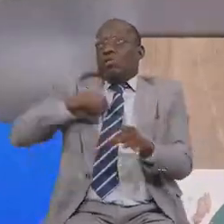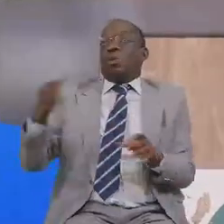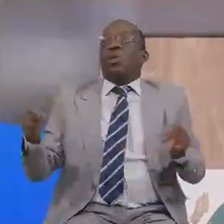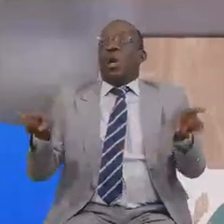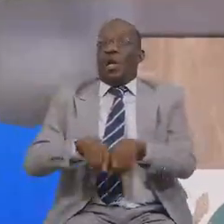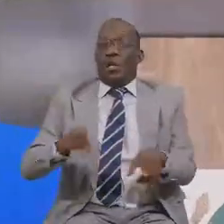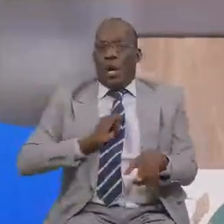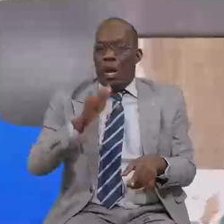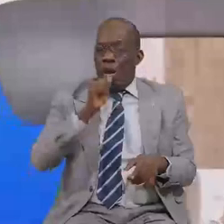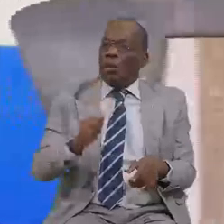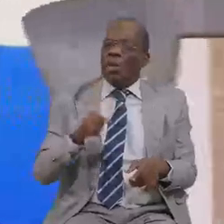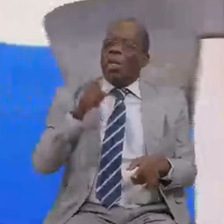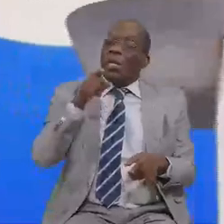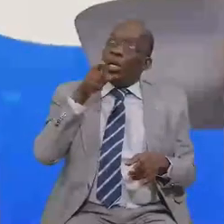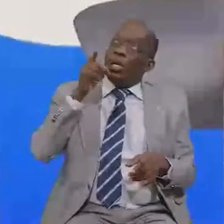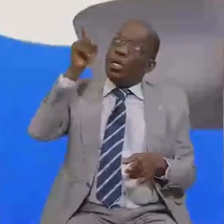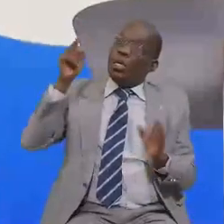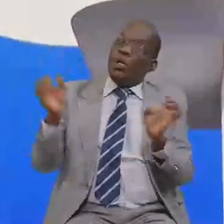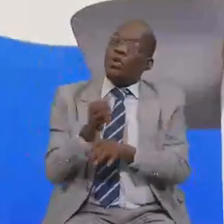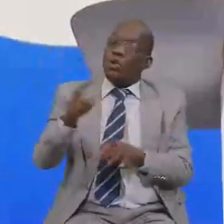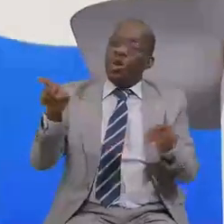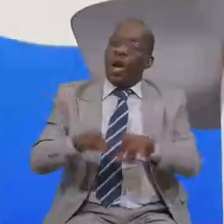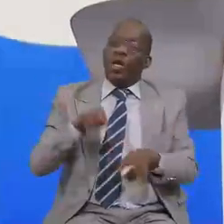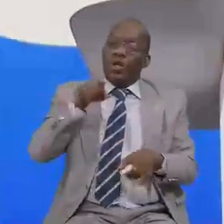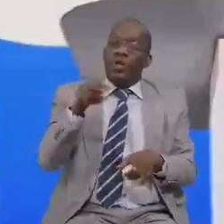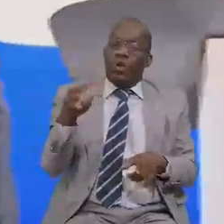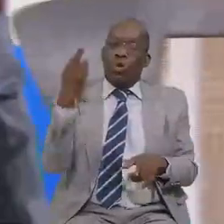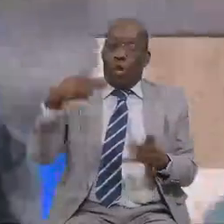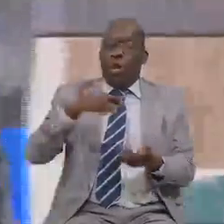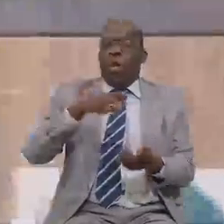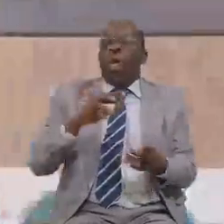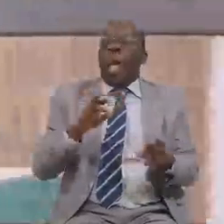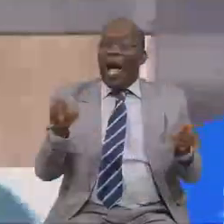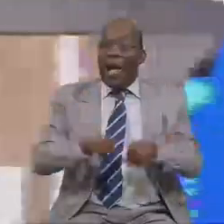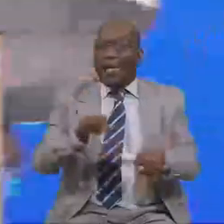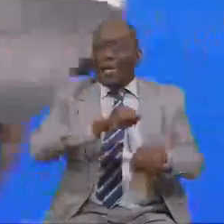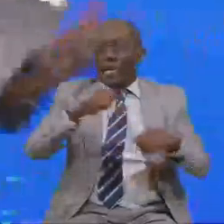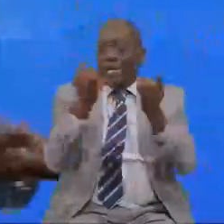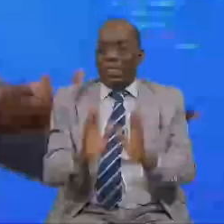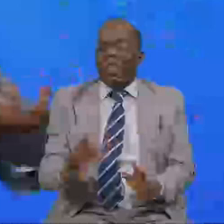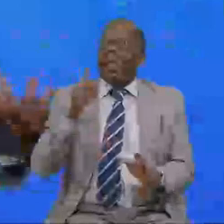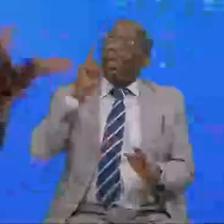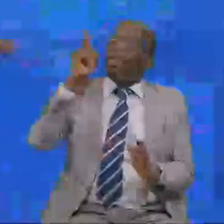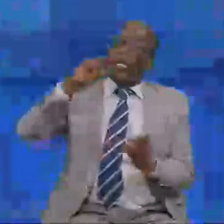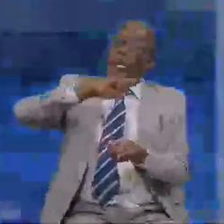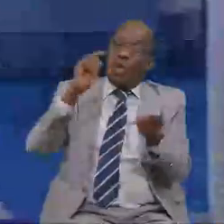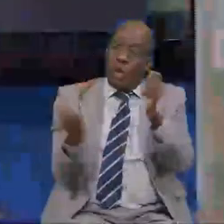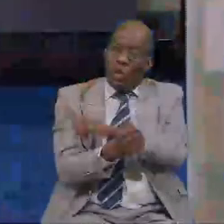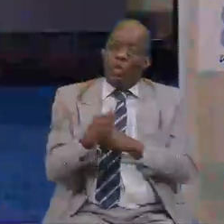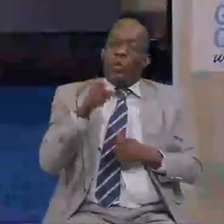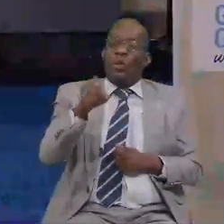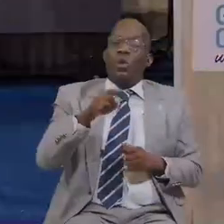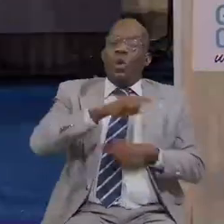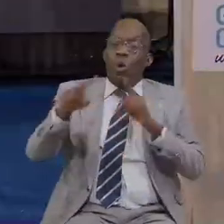t'a pris tel que tu étais en tant que pécheur. Et il t'a converti. Et dès que tu es converti, quand tu es